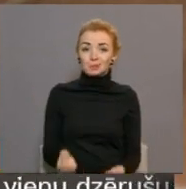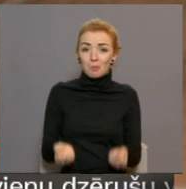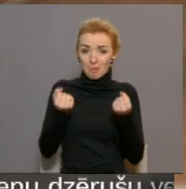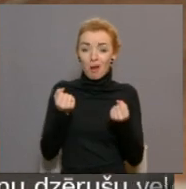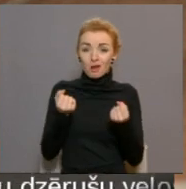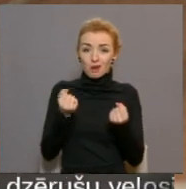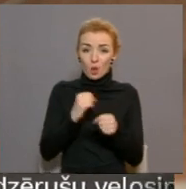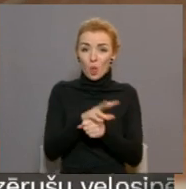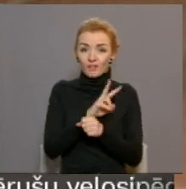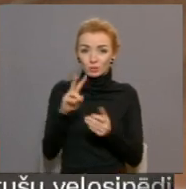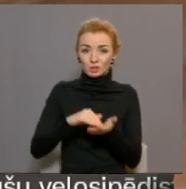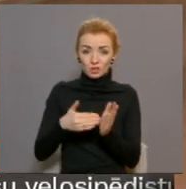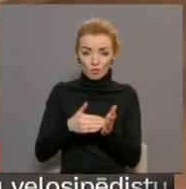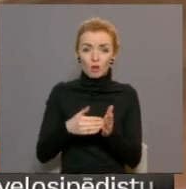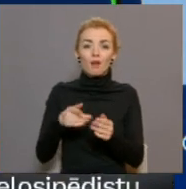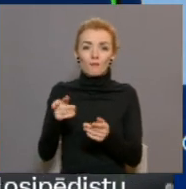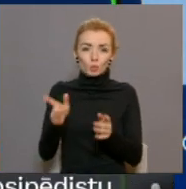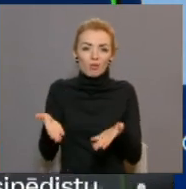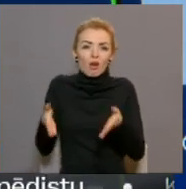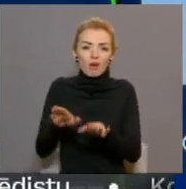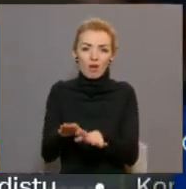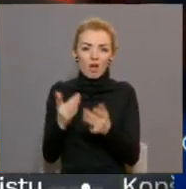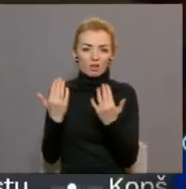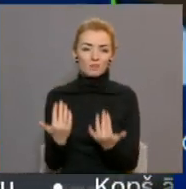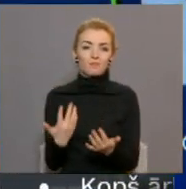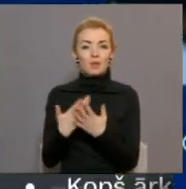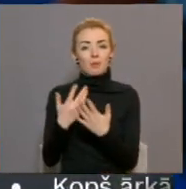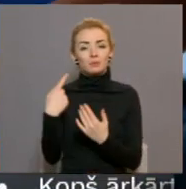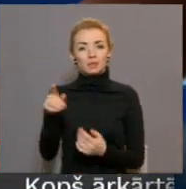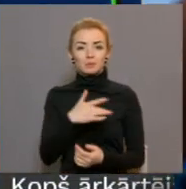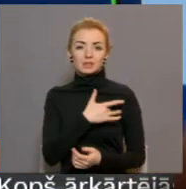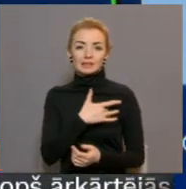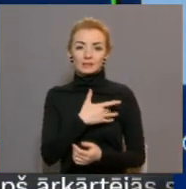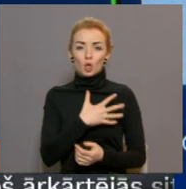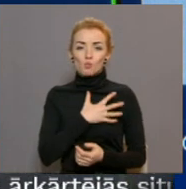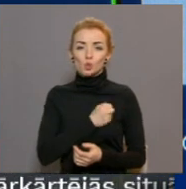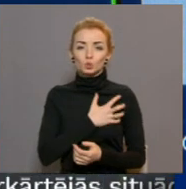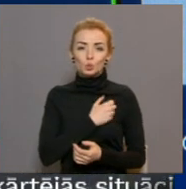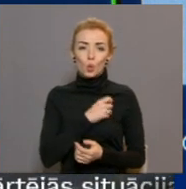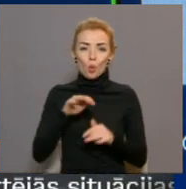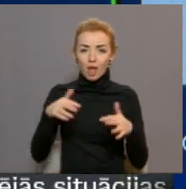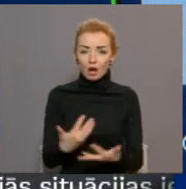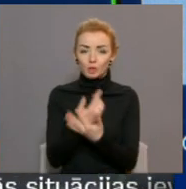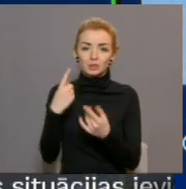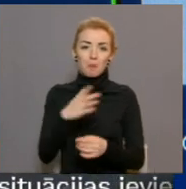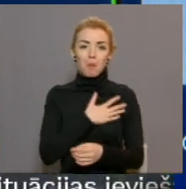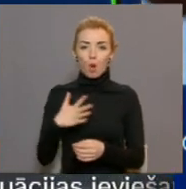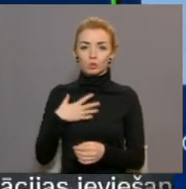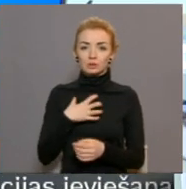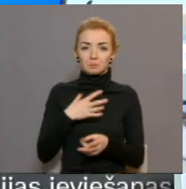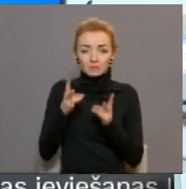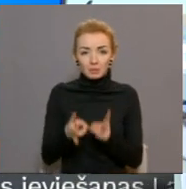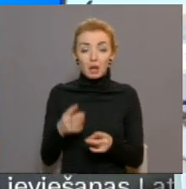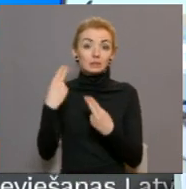ar paliekošiem veselības traucējumiem. Vienam tas būs sirds muskuļu iekaisums, citam plaušu slimība, vēl kādam